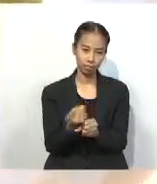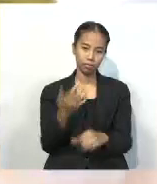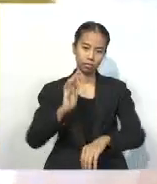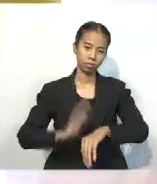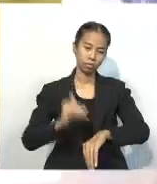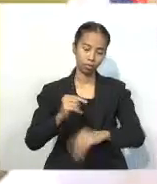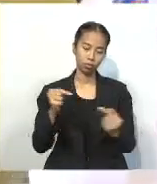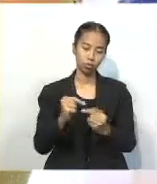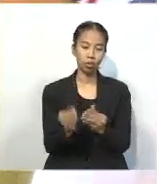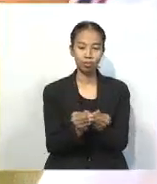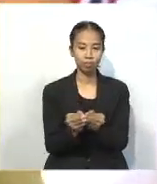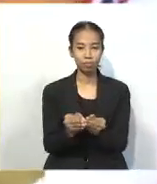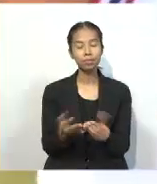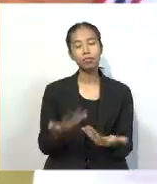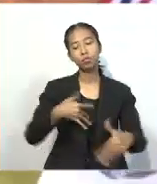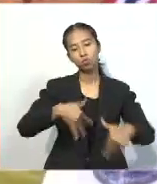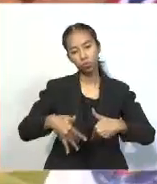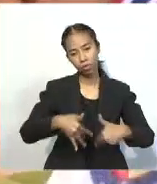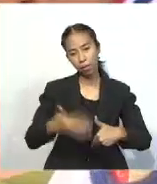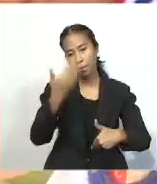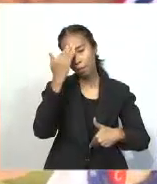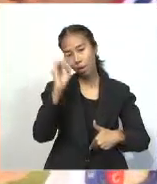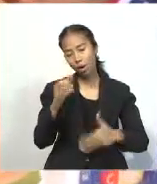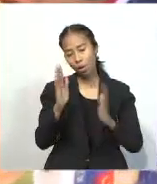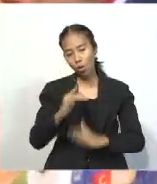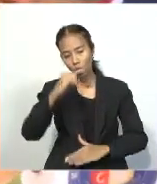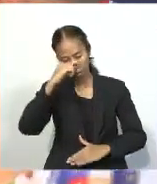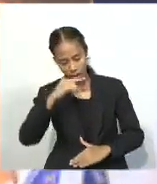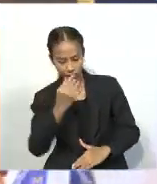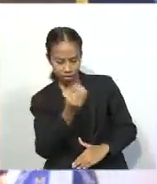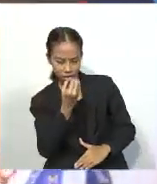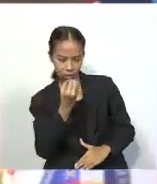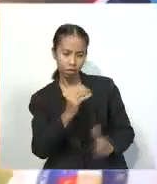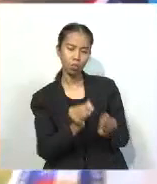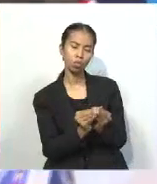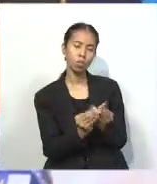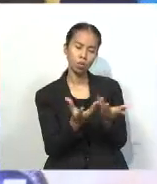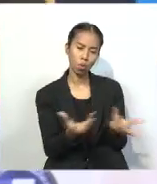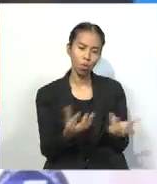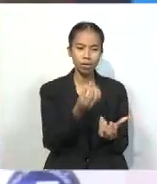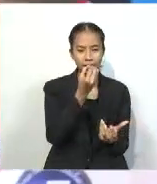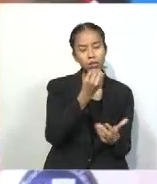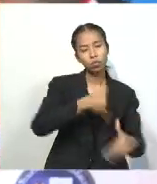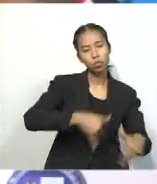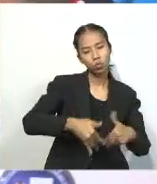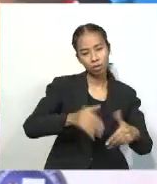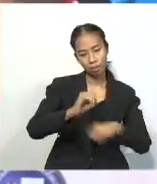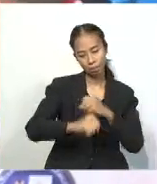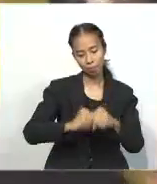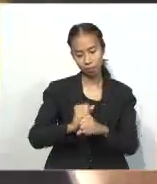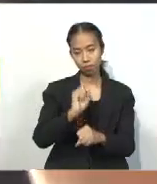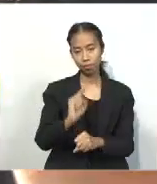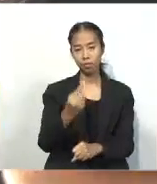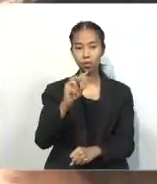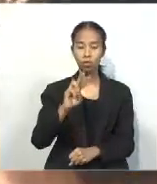ชนเพื่อท่องเที่ยวไทยอย่างยั่งยืนเพื่อให้คนไทยลิ้มลองอาหารถิ่นรสเด็ดต้อนรับปีใหม่2562ณ